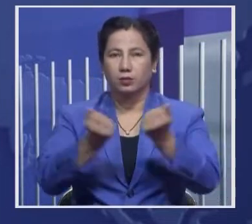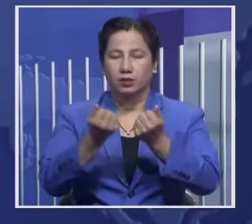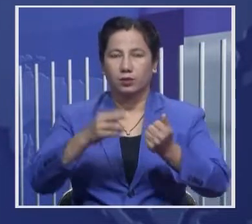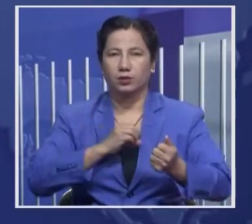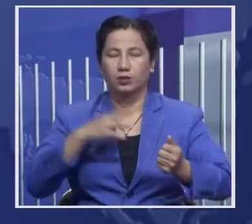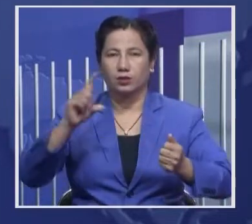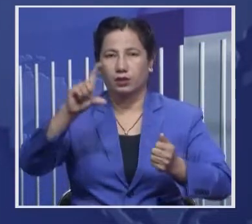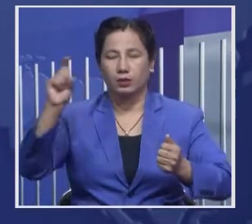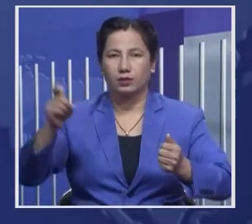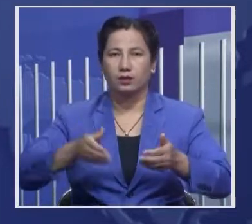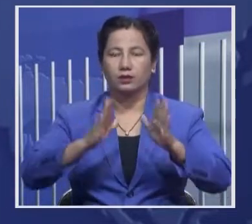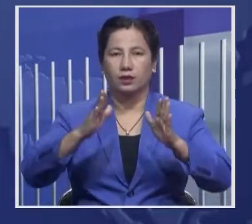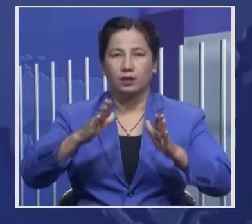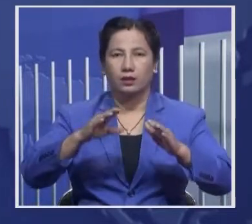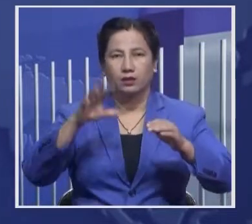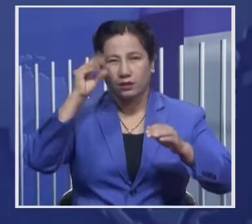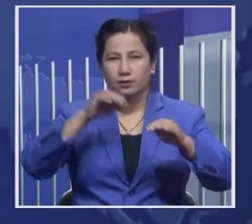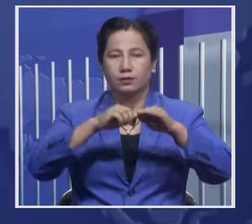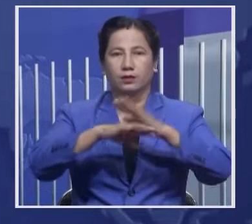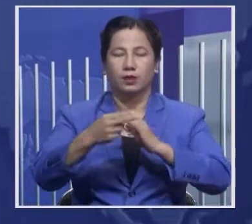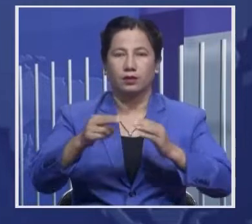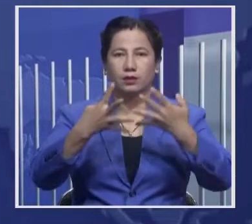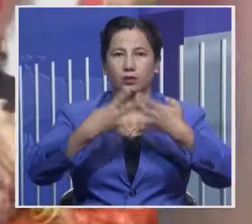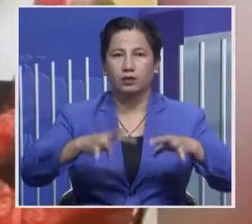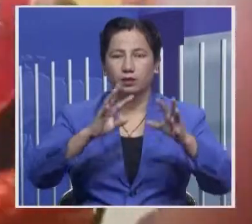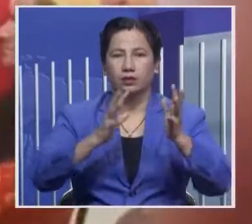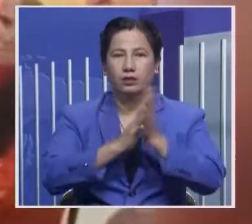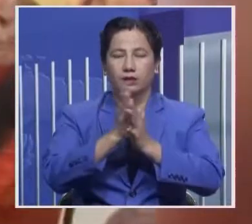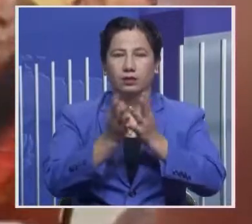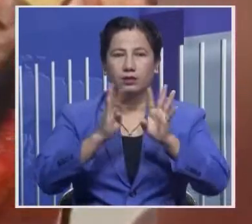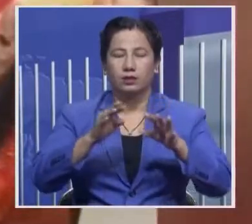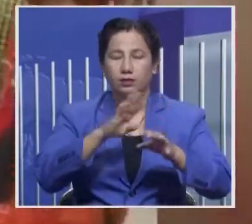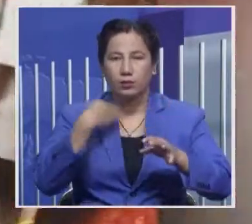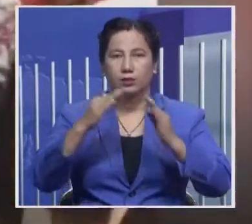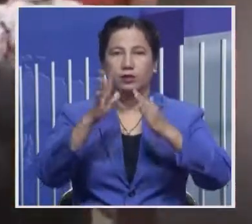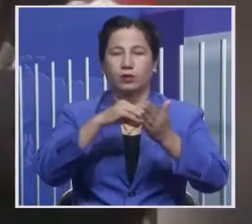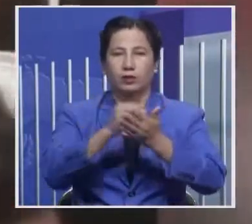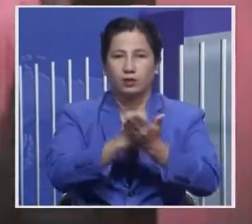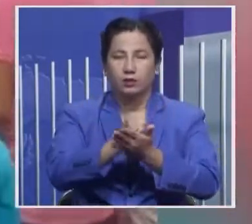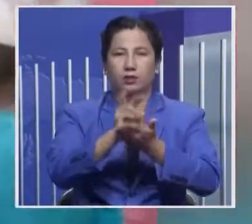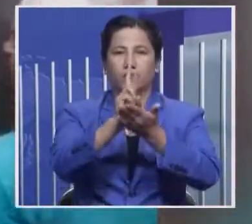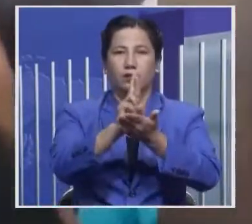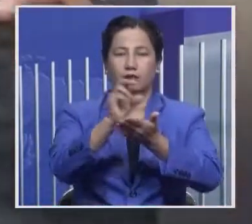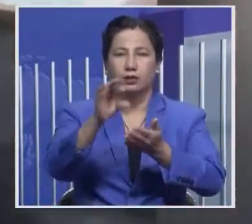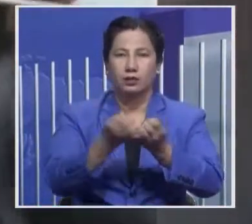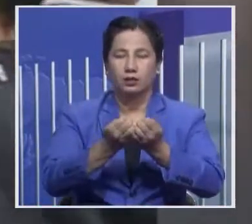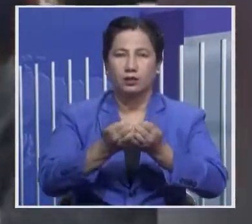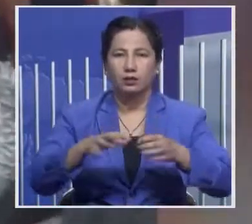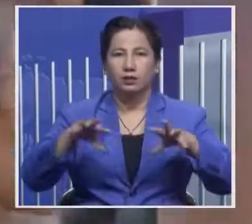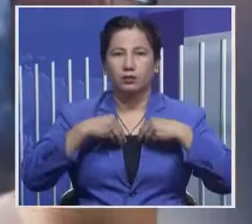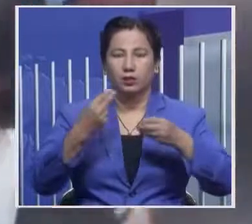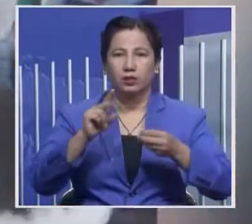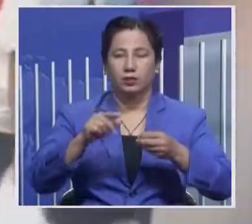सुर्खेत नेपालगञ्ज सडक बेलुकादेखि सञ्चालनमा आएको छ। बर्दिया राष्ट्रिय निकुञ्जले मृतक परिवारलाई प्रक्रिया अनुसार राहत उपलब्ध गराउने गरी सहमति